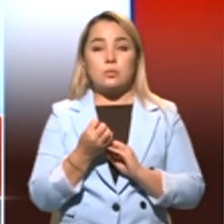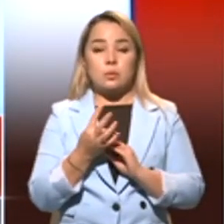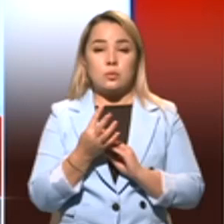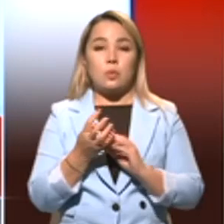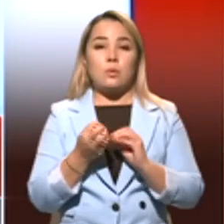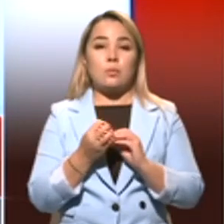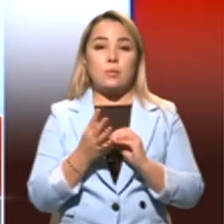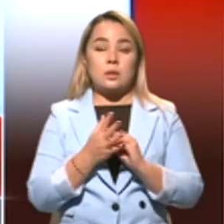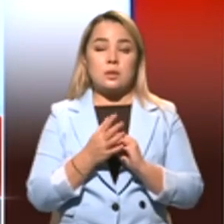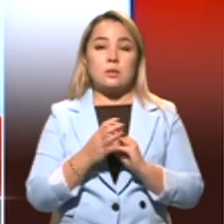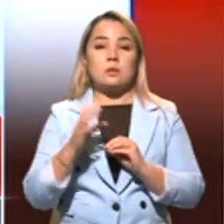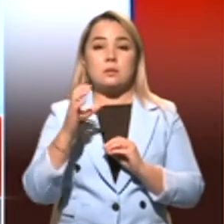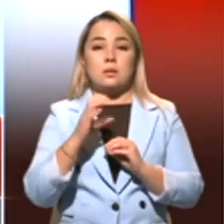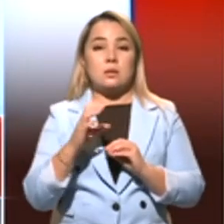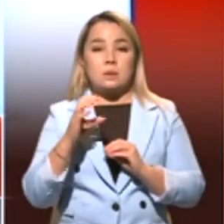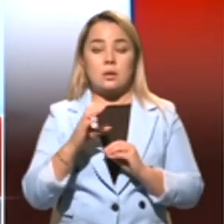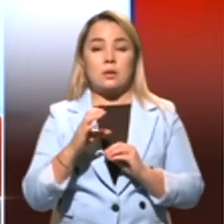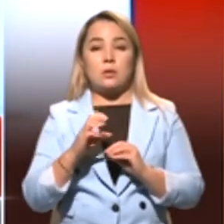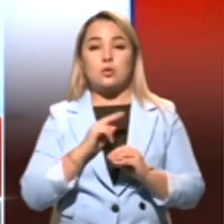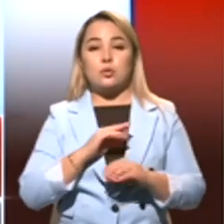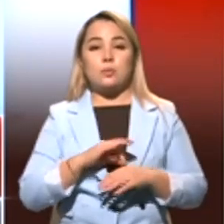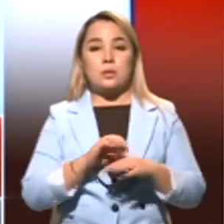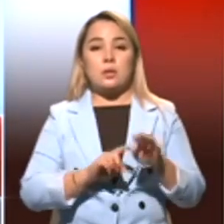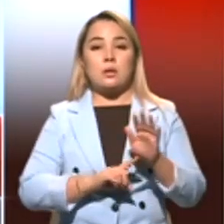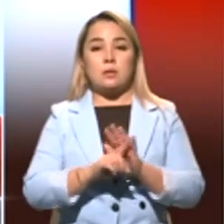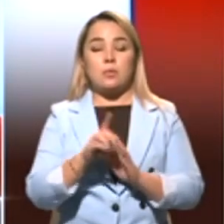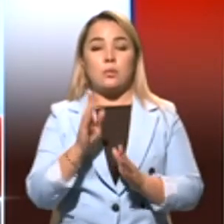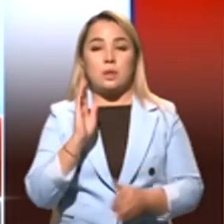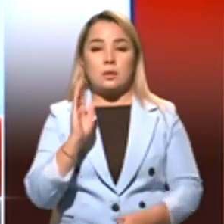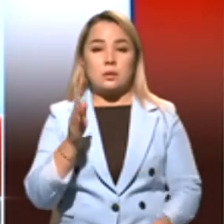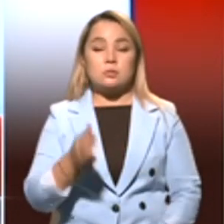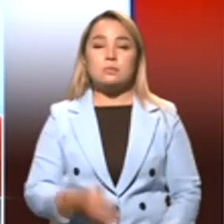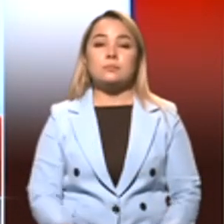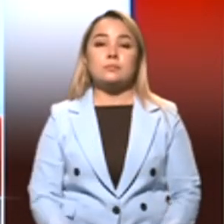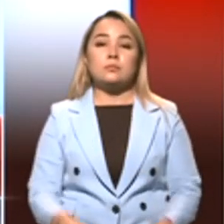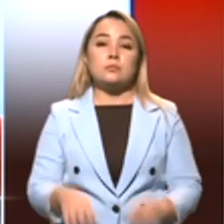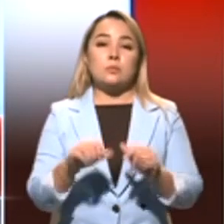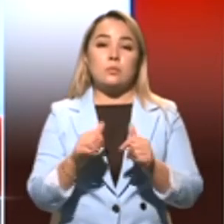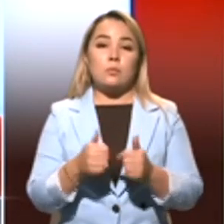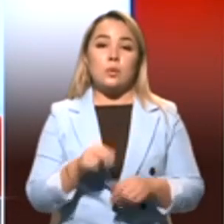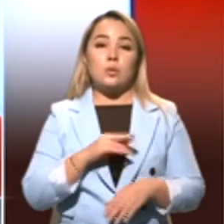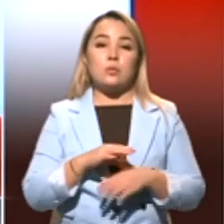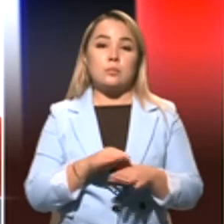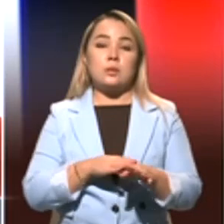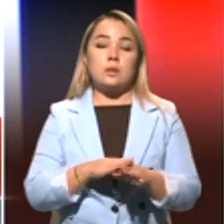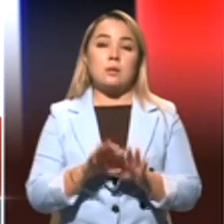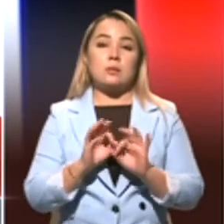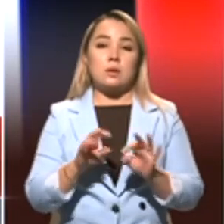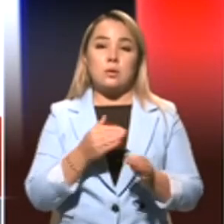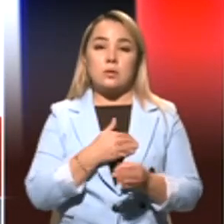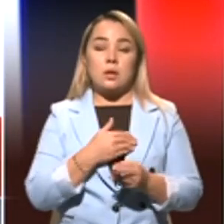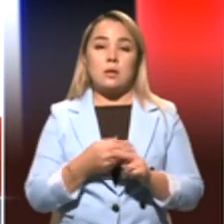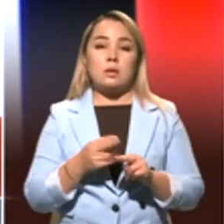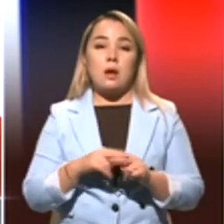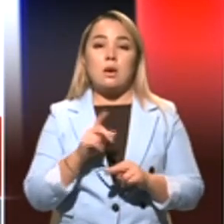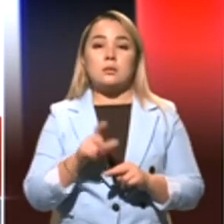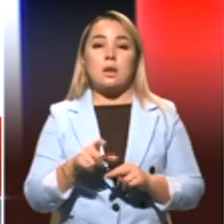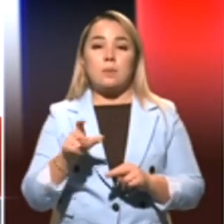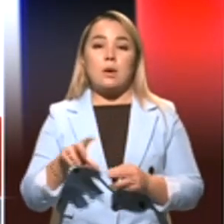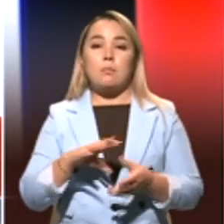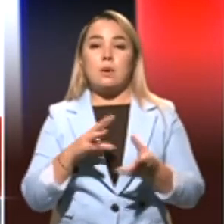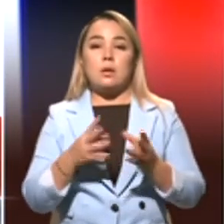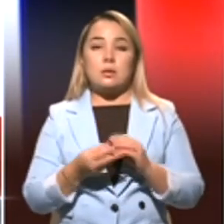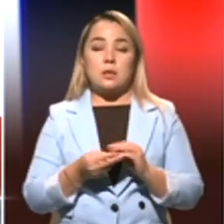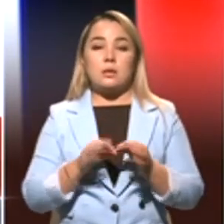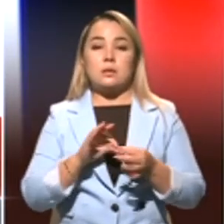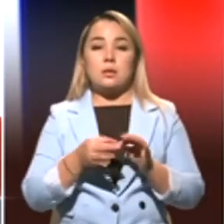14-15 қыркүйек күндері өзі съез жұмысын болады. Енді бұл жерде ұйымдастыру жұмыстарына тоқтала кету керек. Бұл азаматтардың барлығы